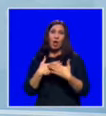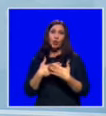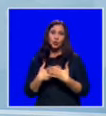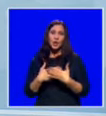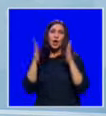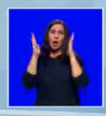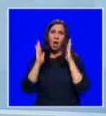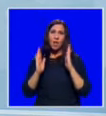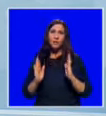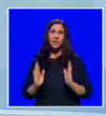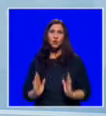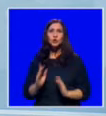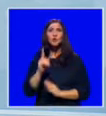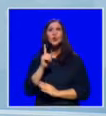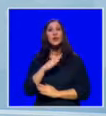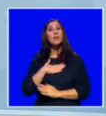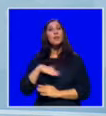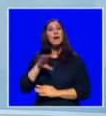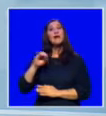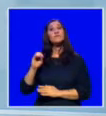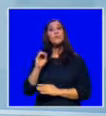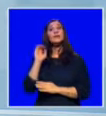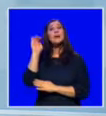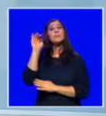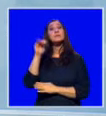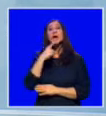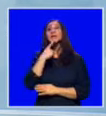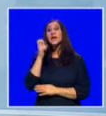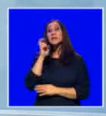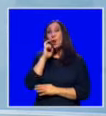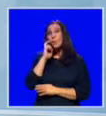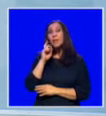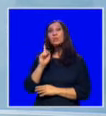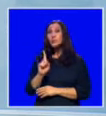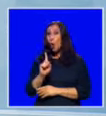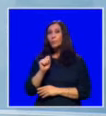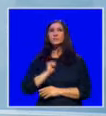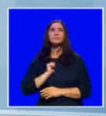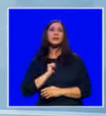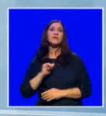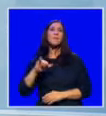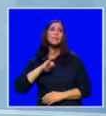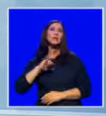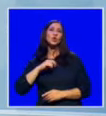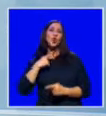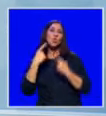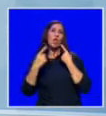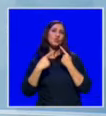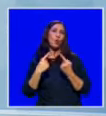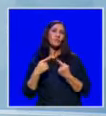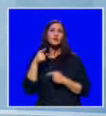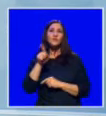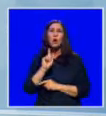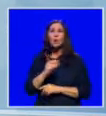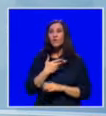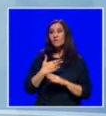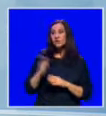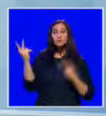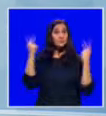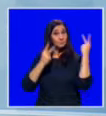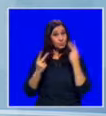отношение. Категорично трябва да има европейска перспектива и за Скопие, но при спазване на международните договорености и на това, което вече сме